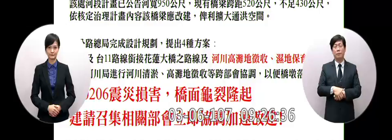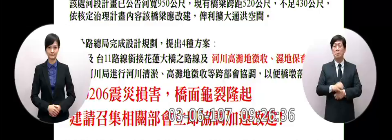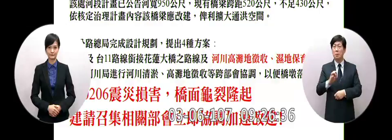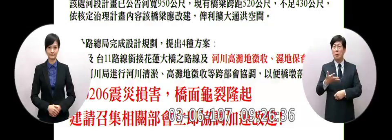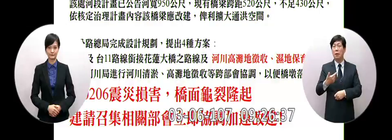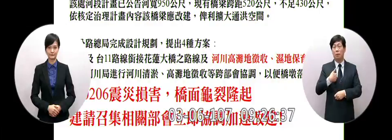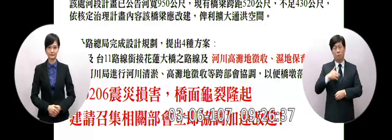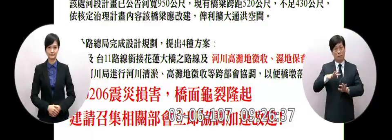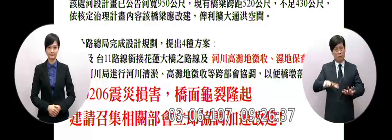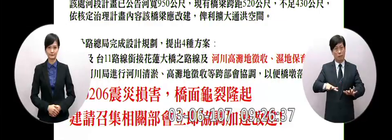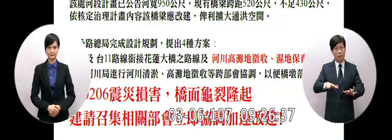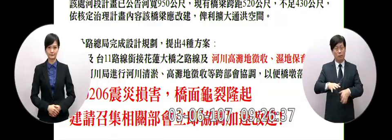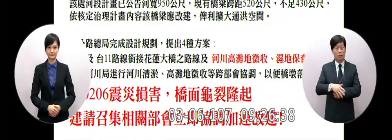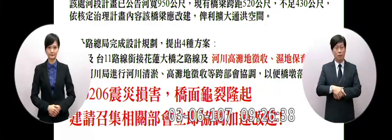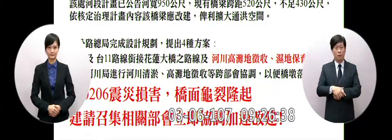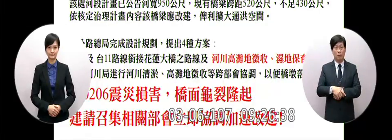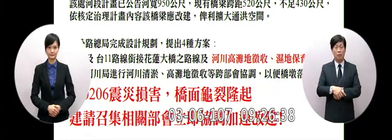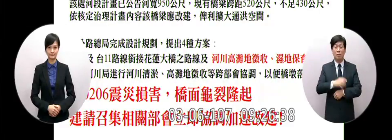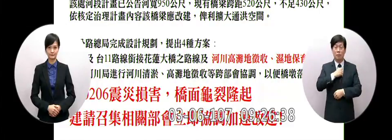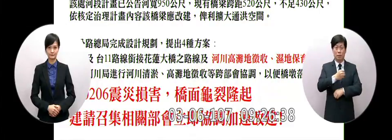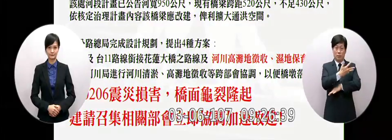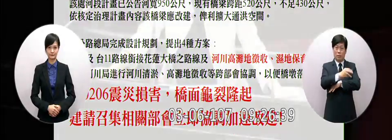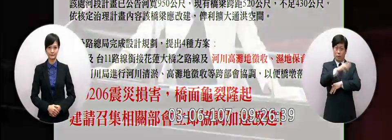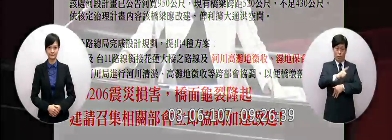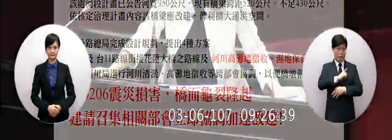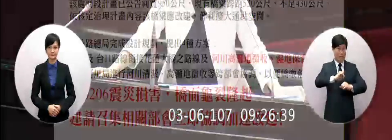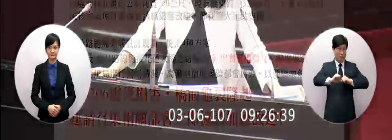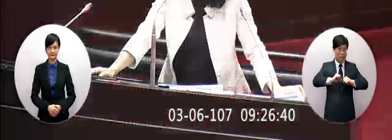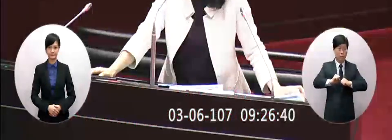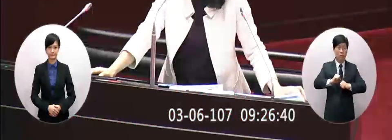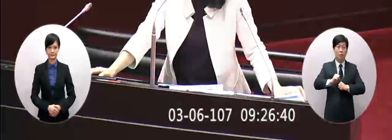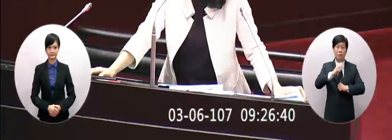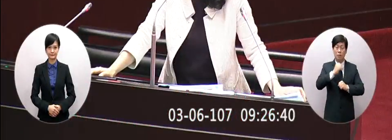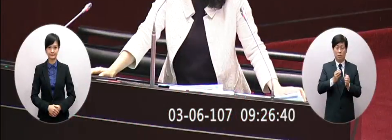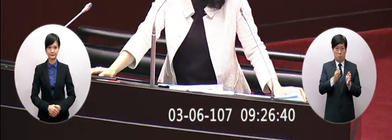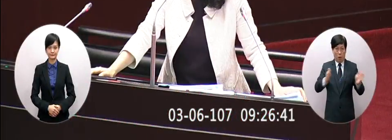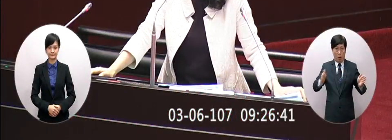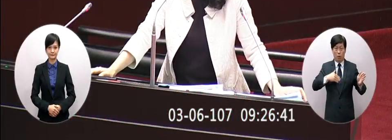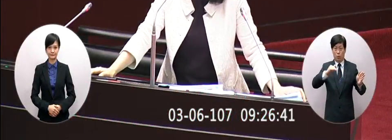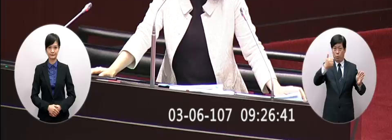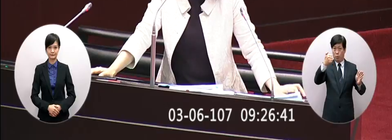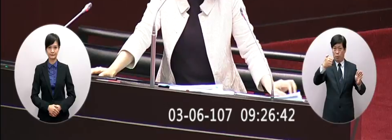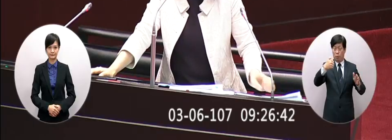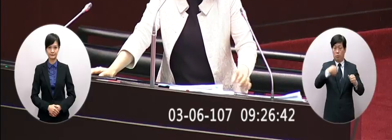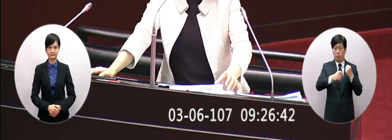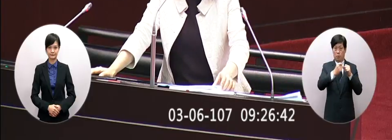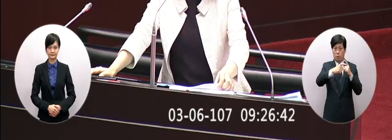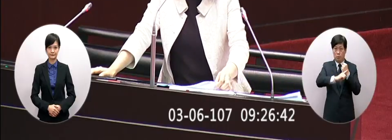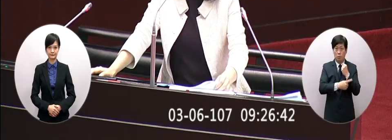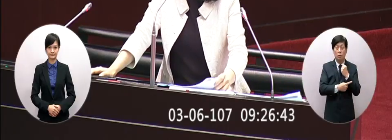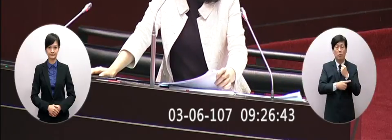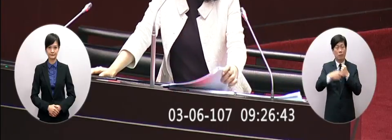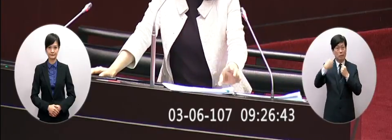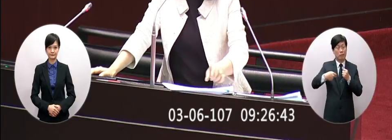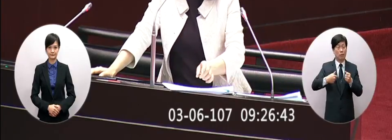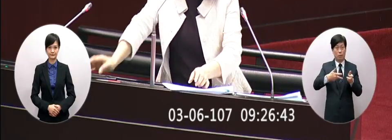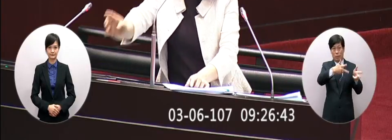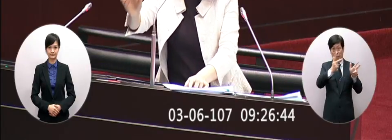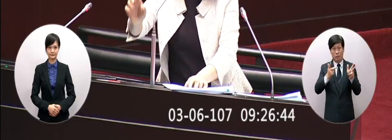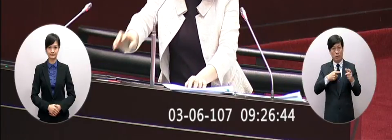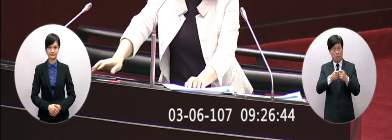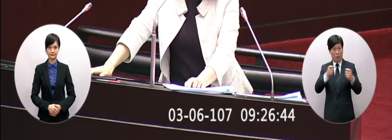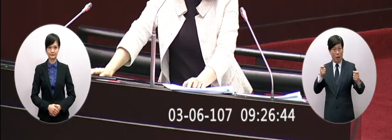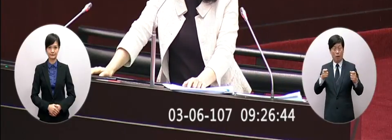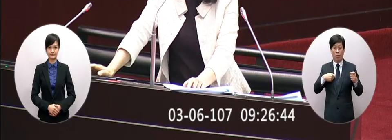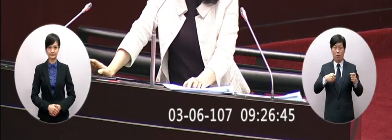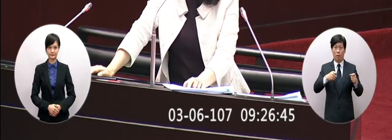因为我们现在公路这个我们河川治理的部分是河宽是950米，而我们的这个桥长啊，我们现